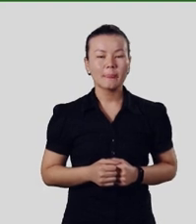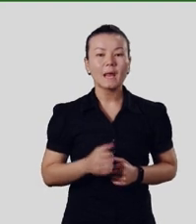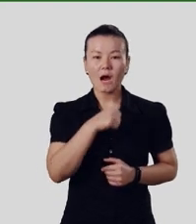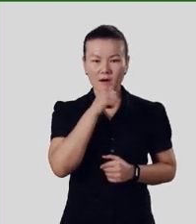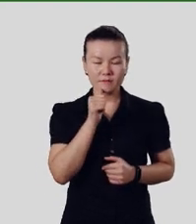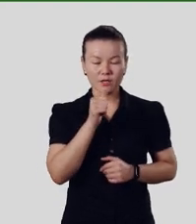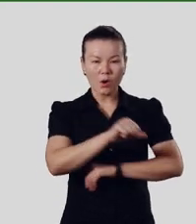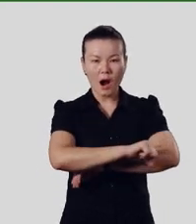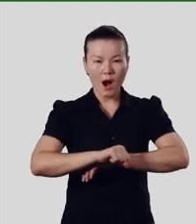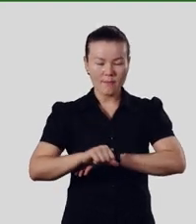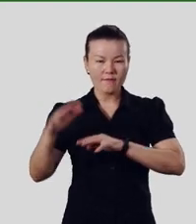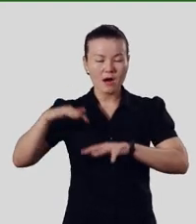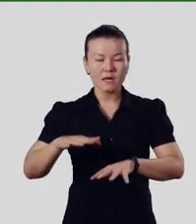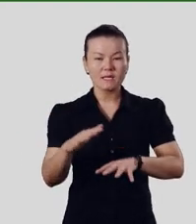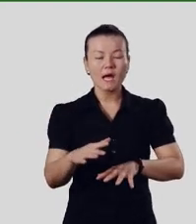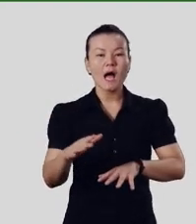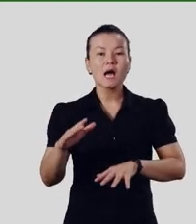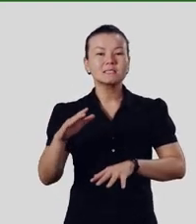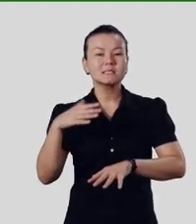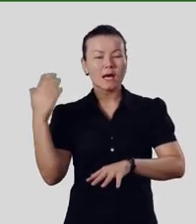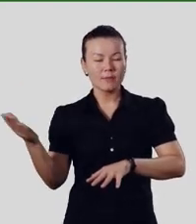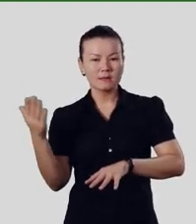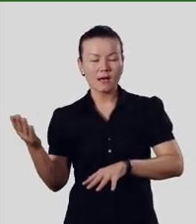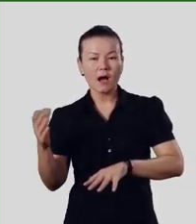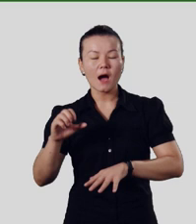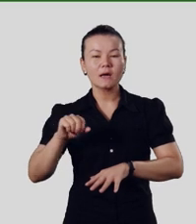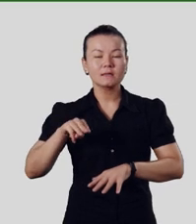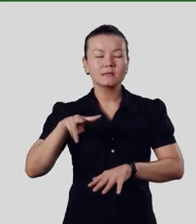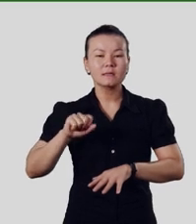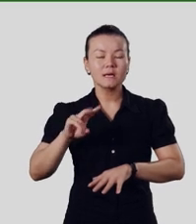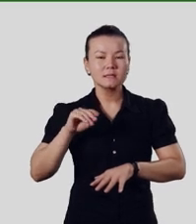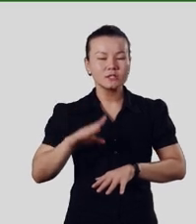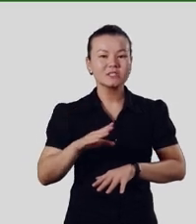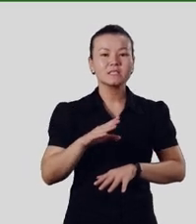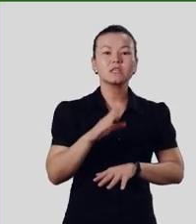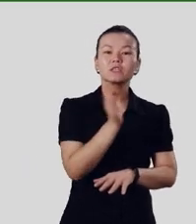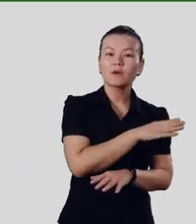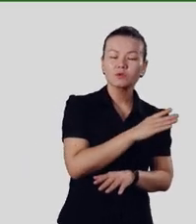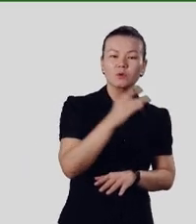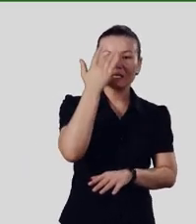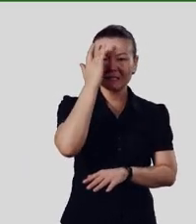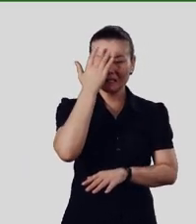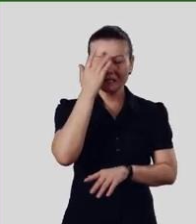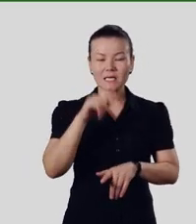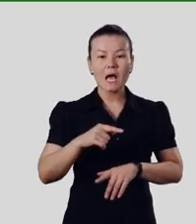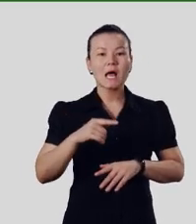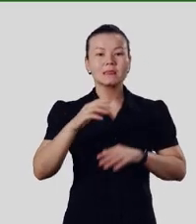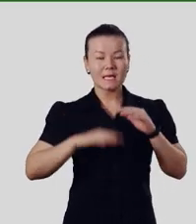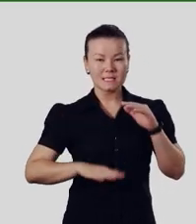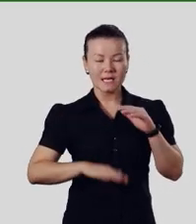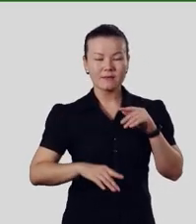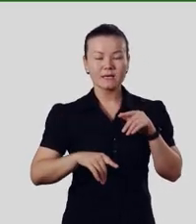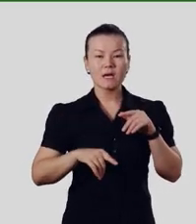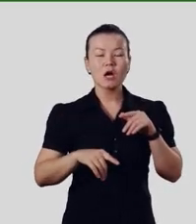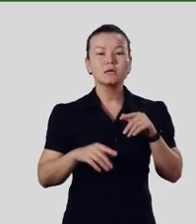Африку омывает с запада Атлантический океан, с востока Индийский. На севере